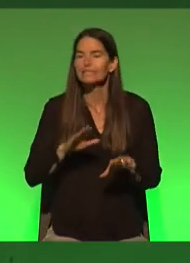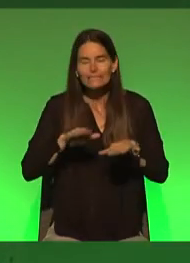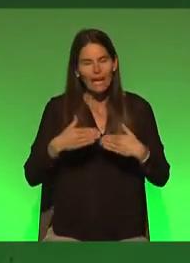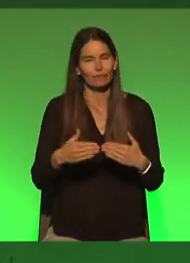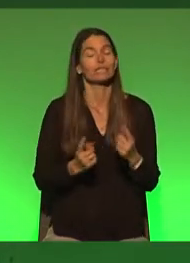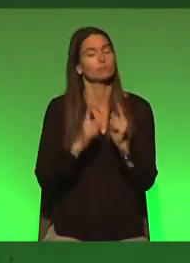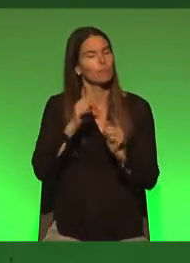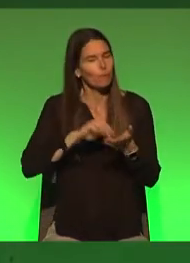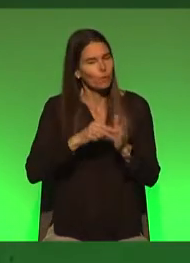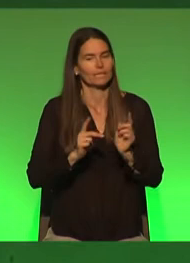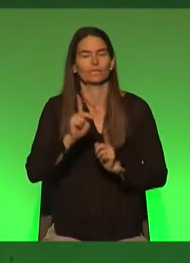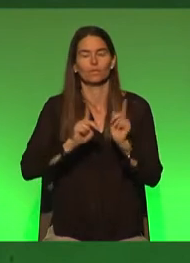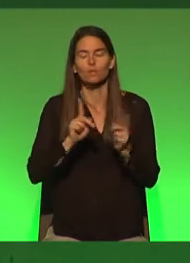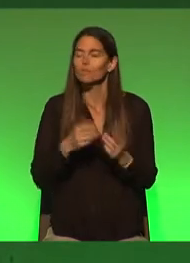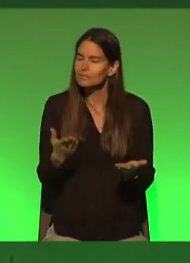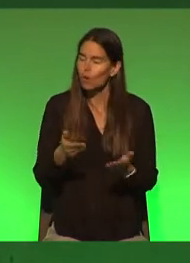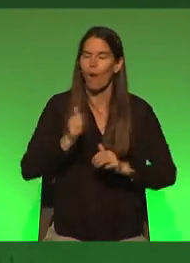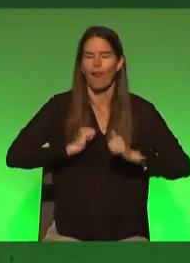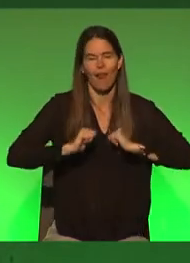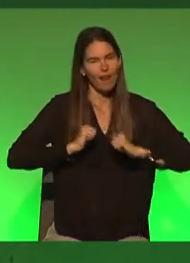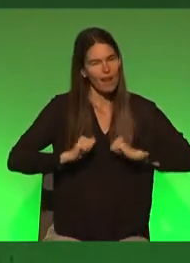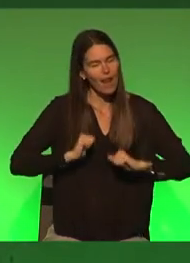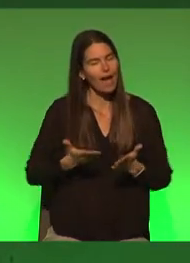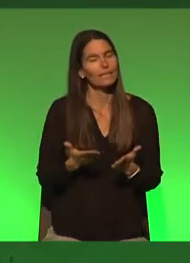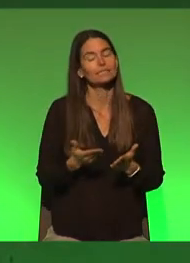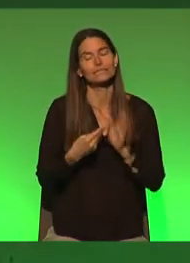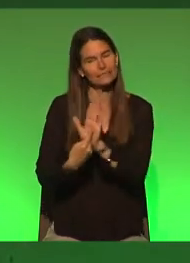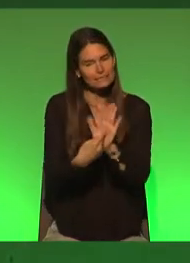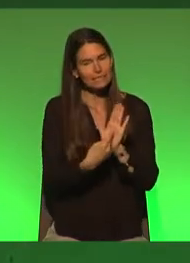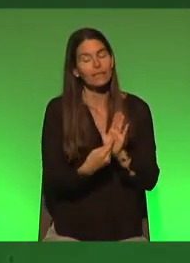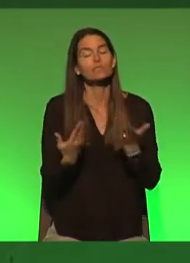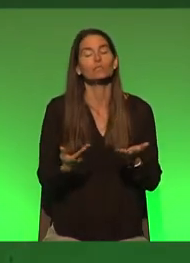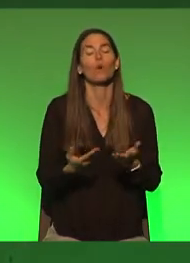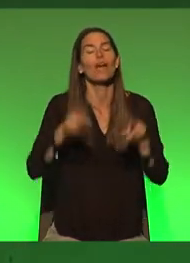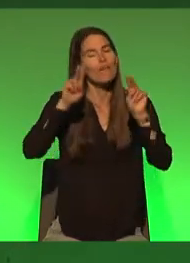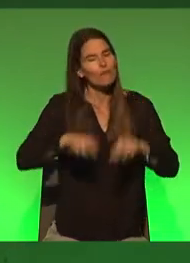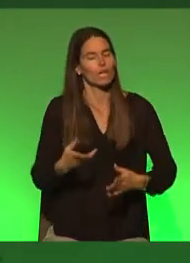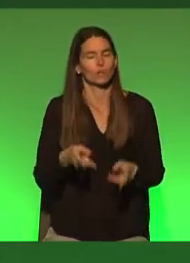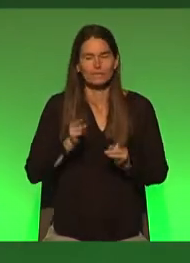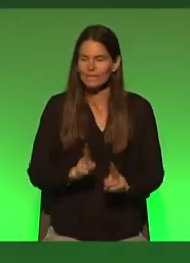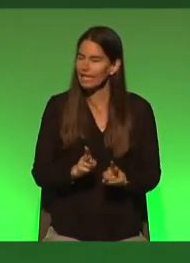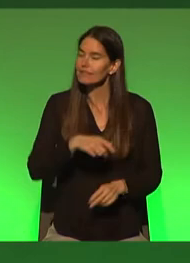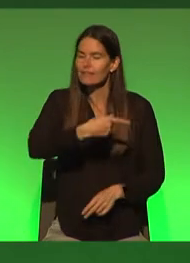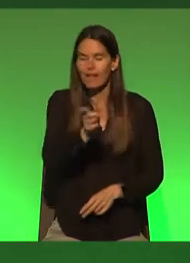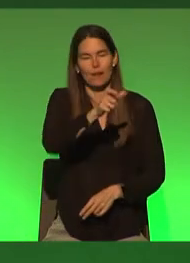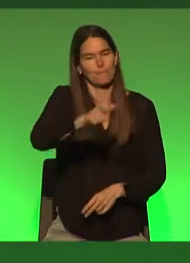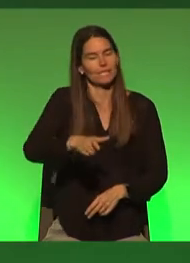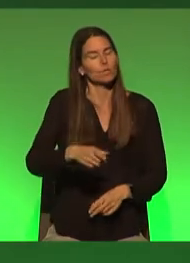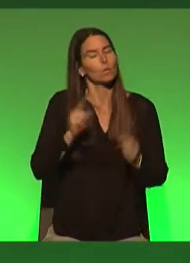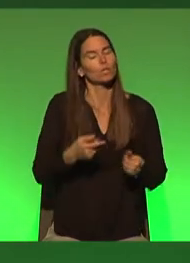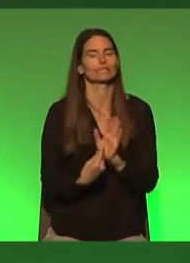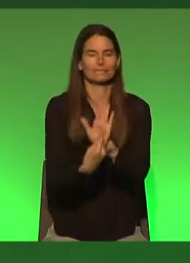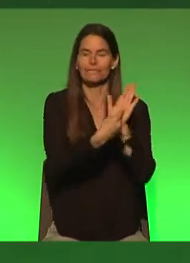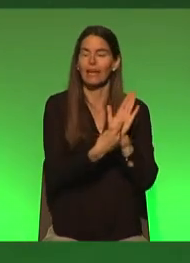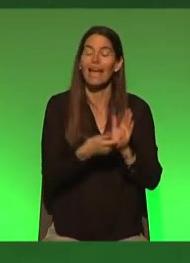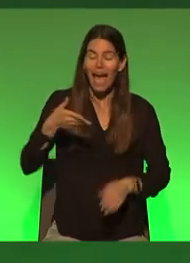grüne Politik reagiert auf dieses Leid mit einer Politik, die die Würde und die Rechte jedes Menschen in den Mittelpunkt stellt, denn Armut ist ein Mangel an